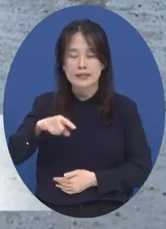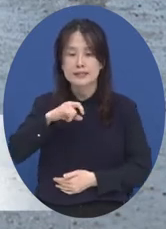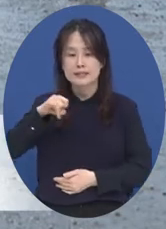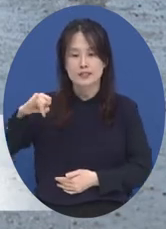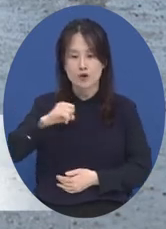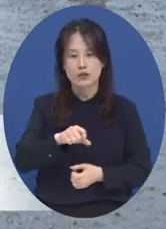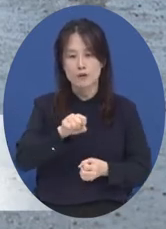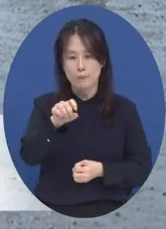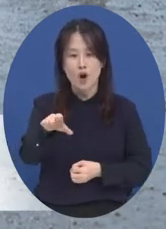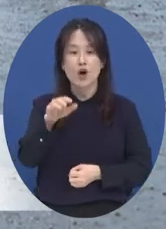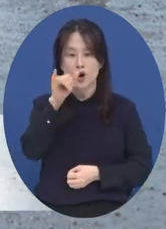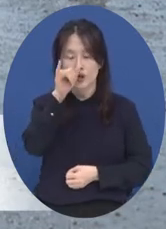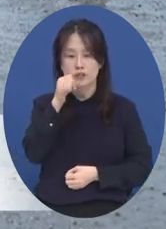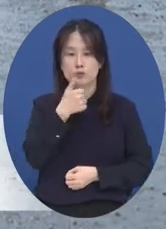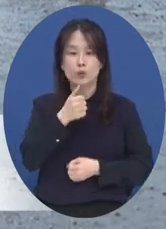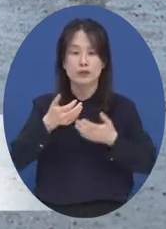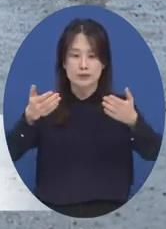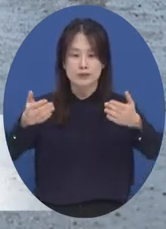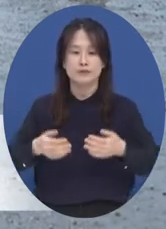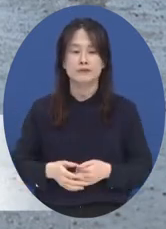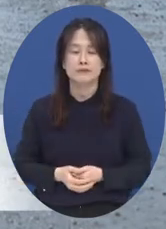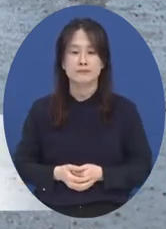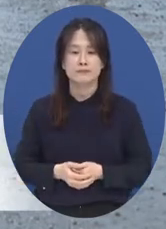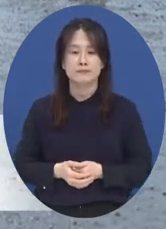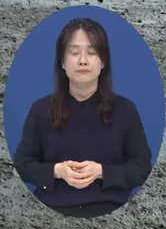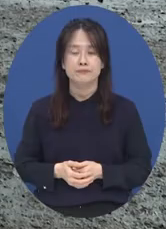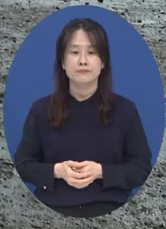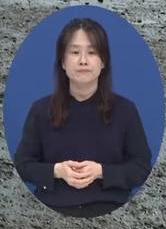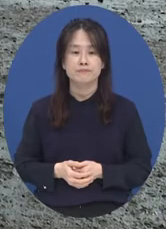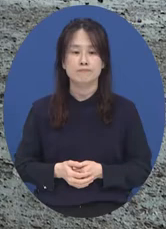방류했습니다. 구영슬 기자가 현장 담아왔습니다.